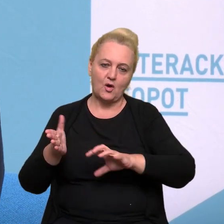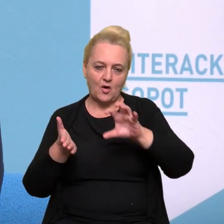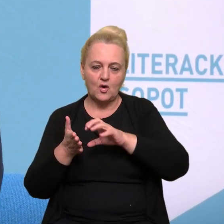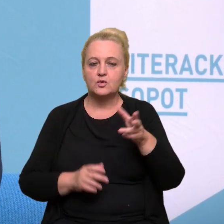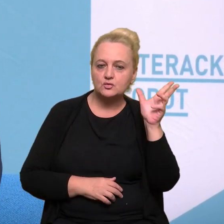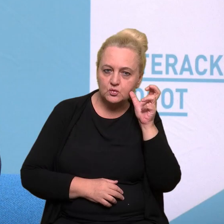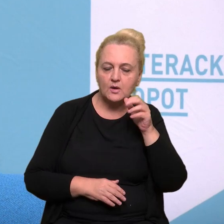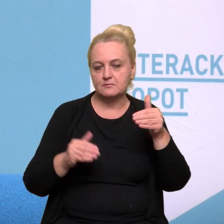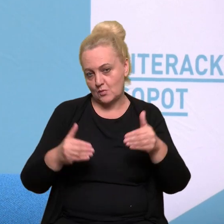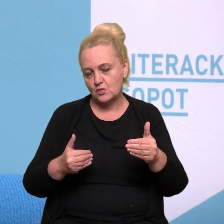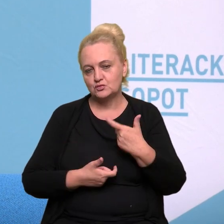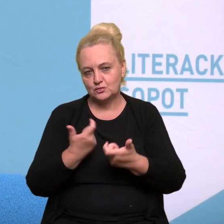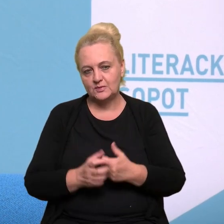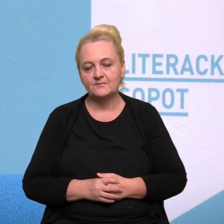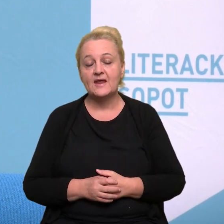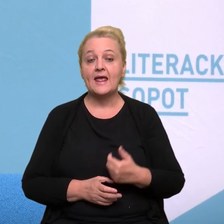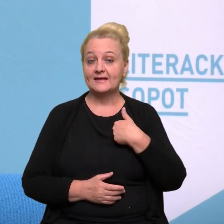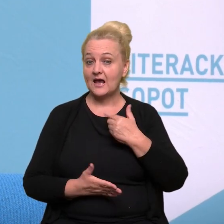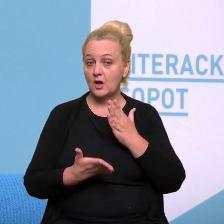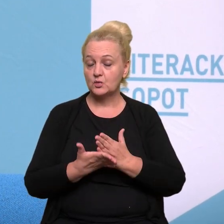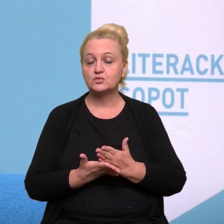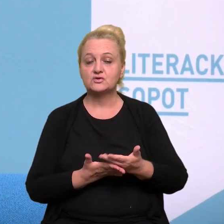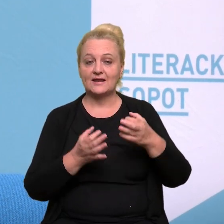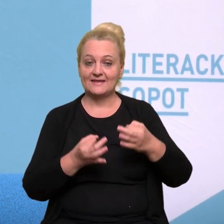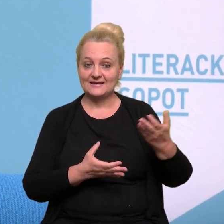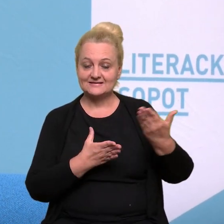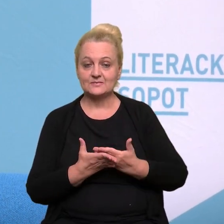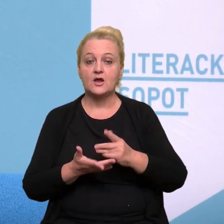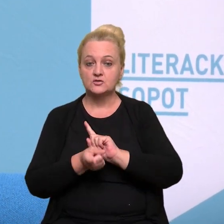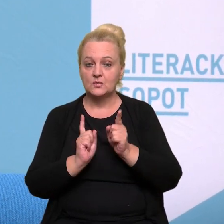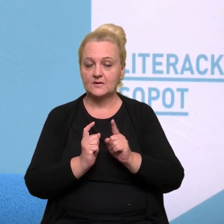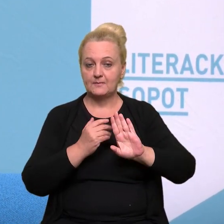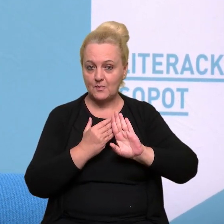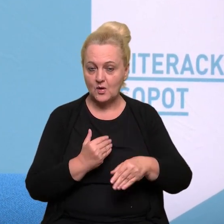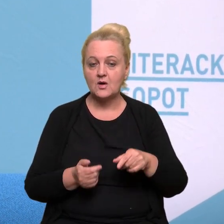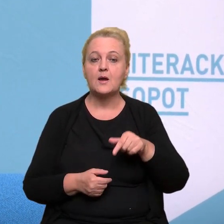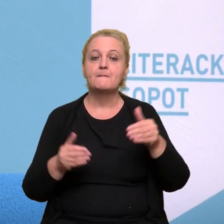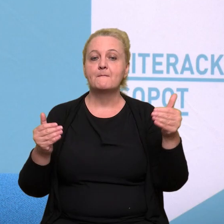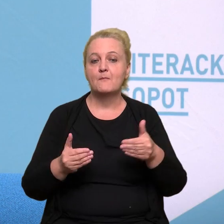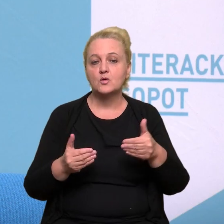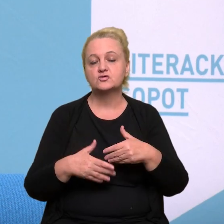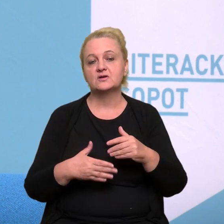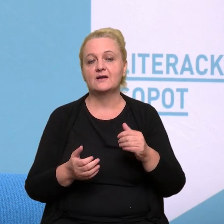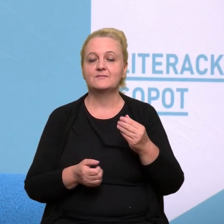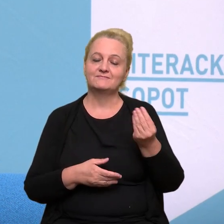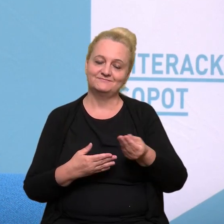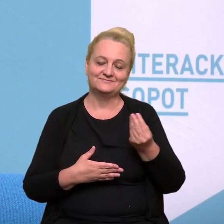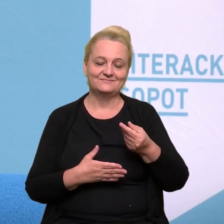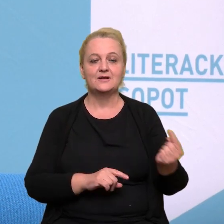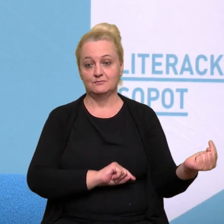posłuchać, obejrzeć. I ja już też zaproszę, po zakończeniu spotkania będzie można otrzymać